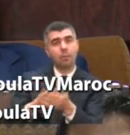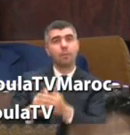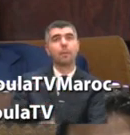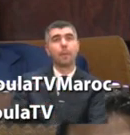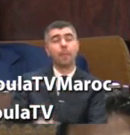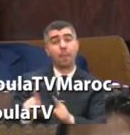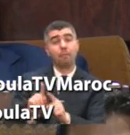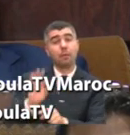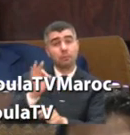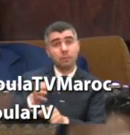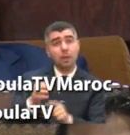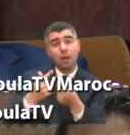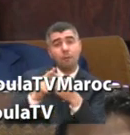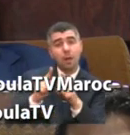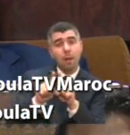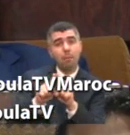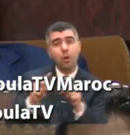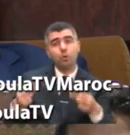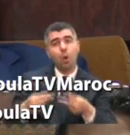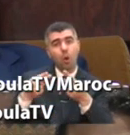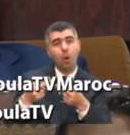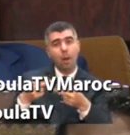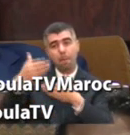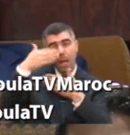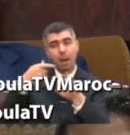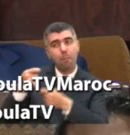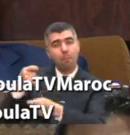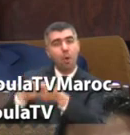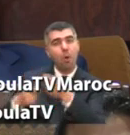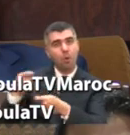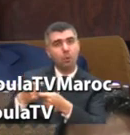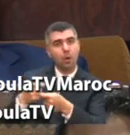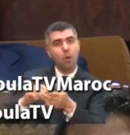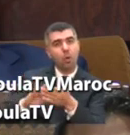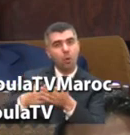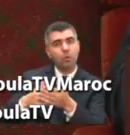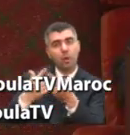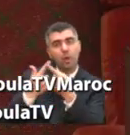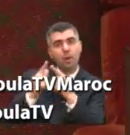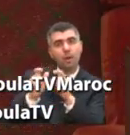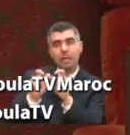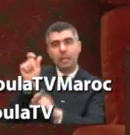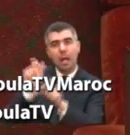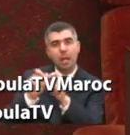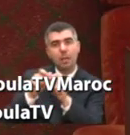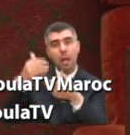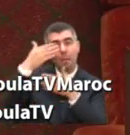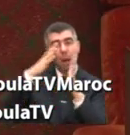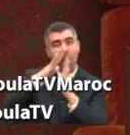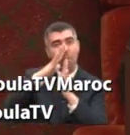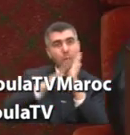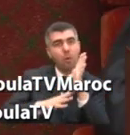ينعكس بشكل مباشر على السوق الداخلية. هذا الأمر يحدث حالة من التوجس لدى المستهلك المغربي،